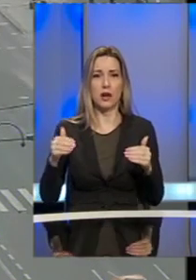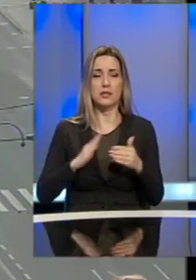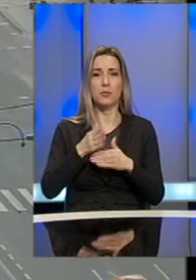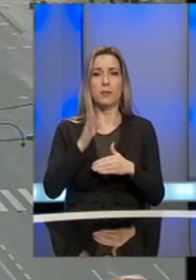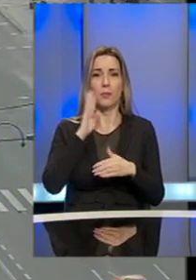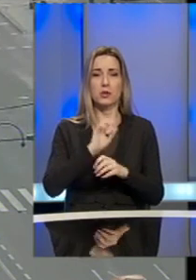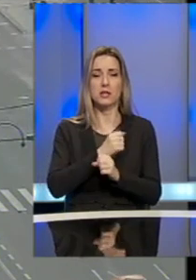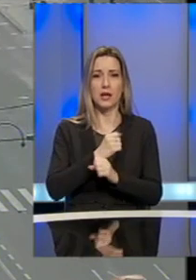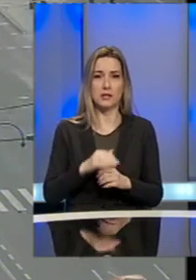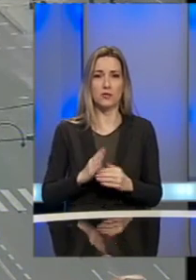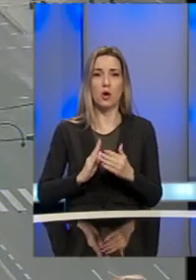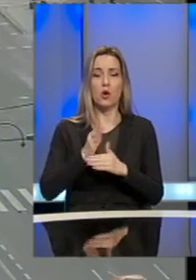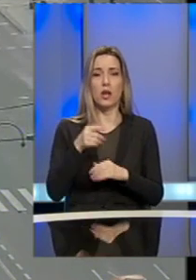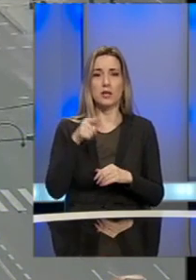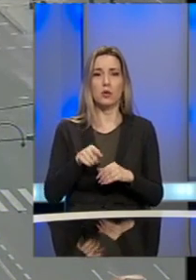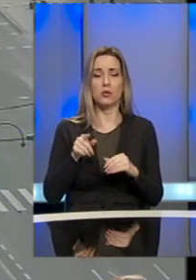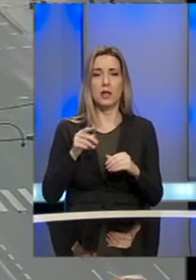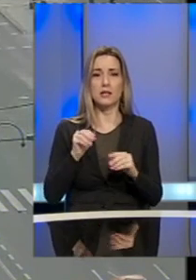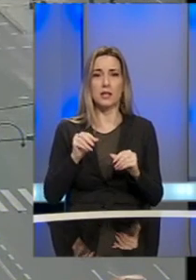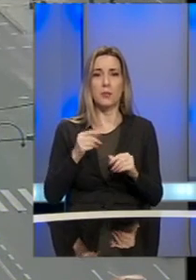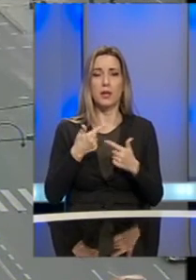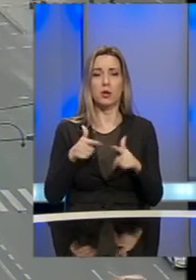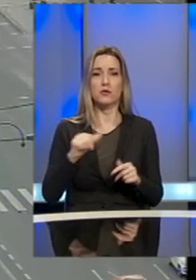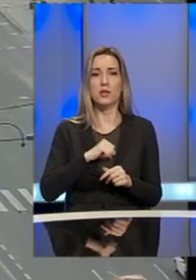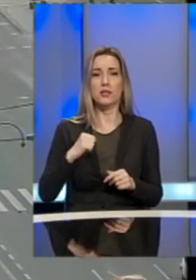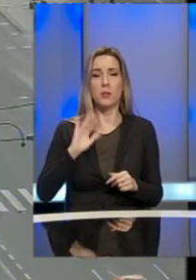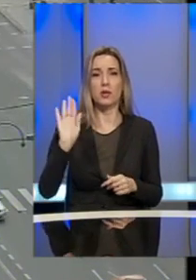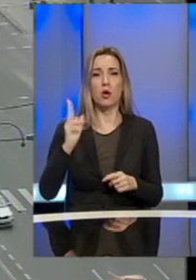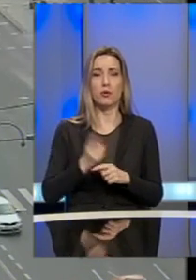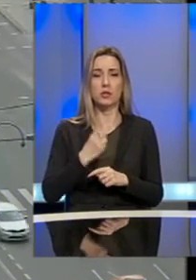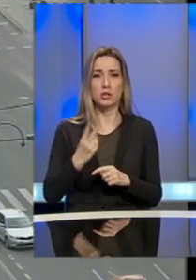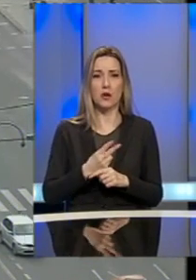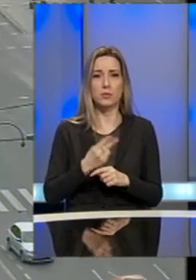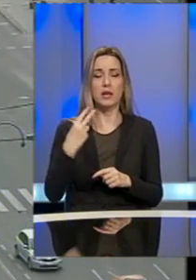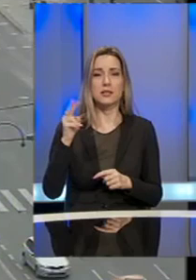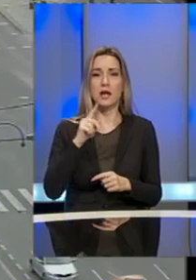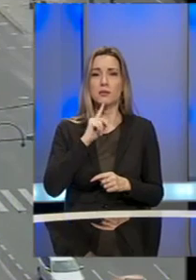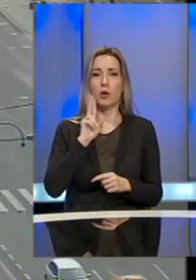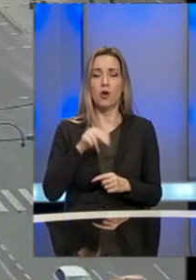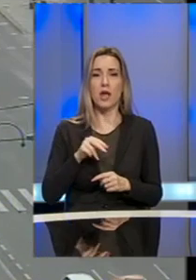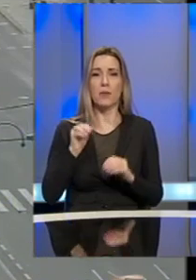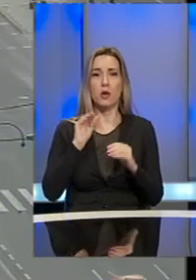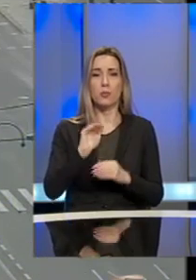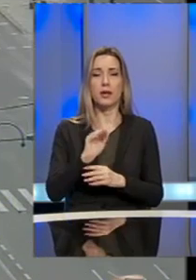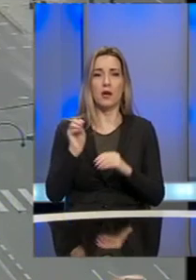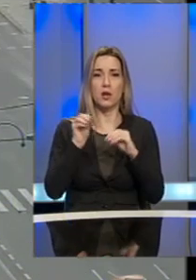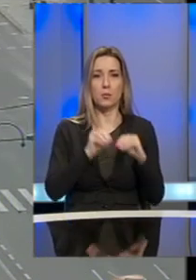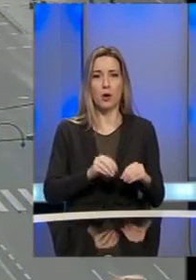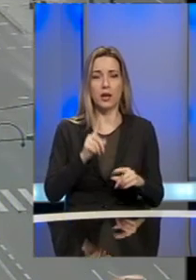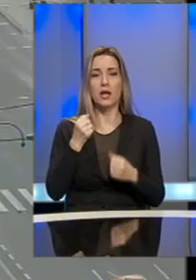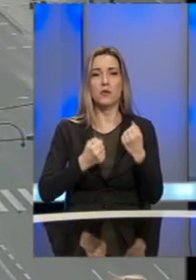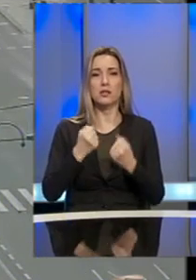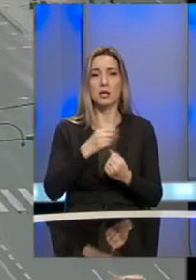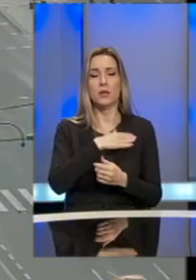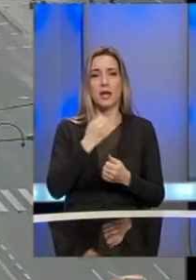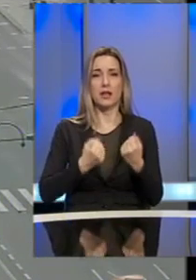i Hercegovini. Ulazak u te zemlje dozvoljen je samo njihovim državljanima, strancima koji imaju prijavljen boravak i vozačima